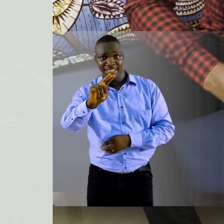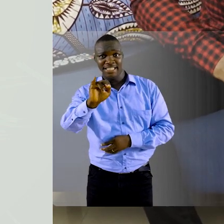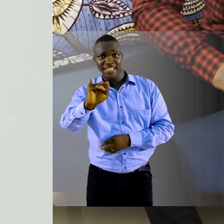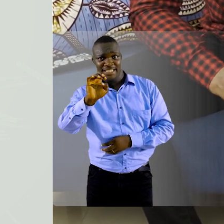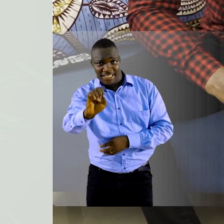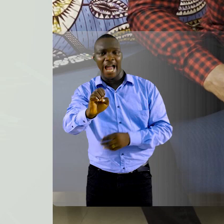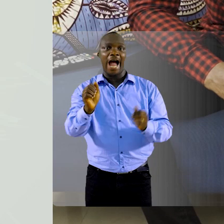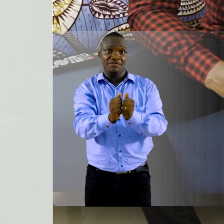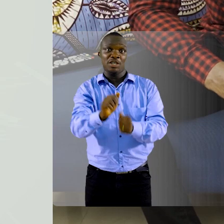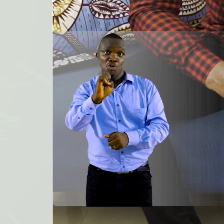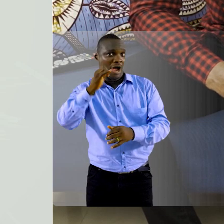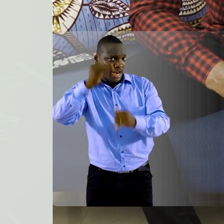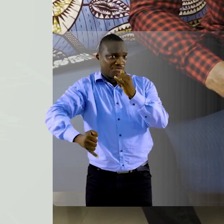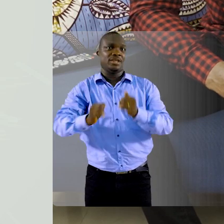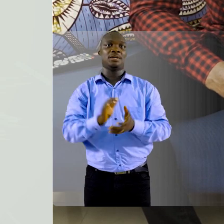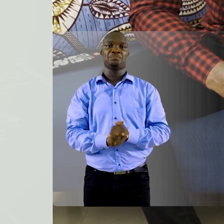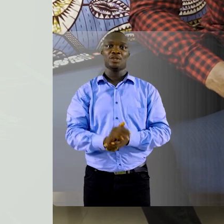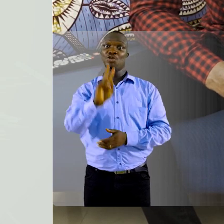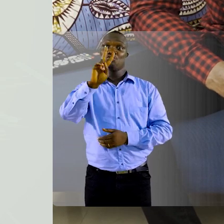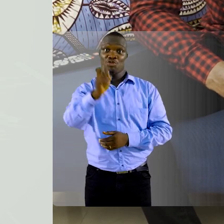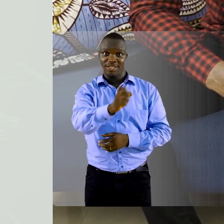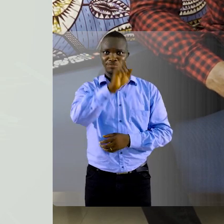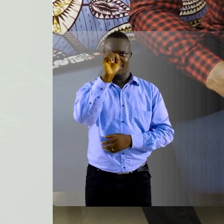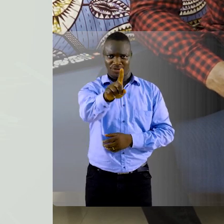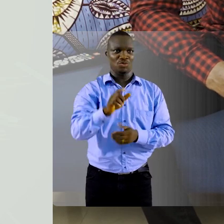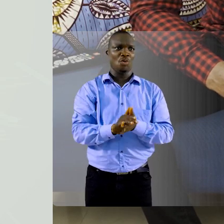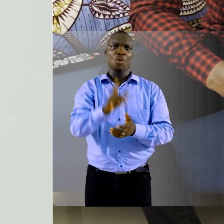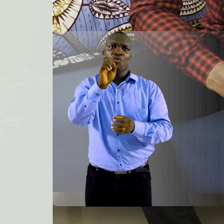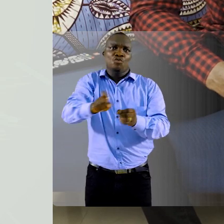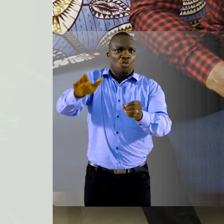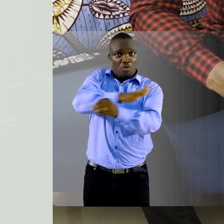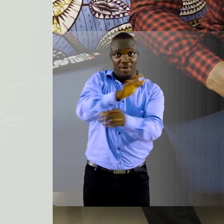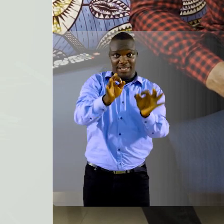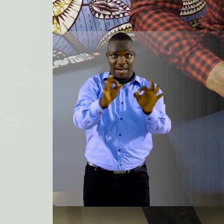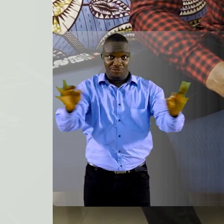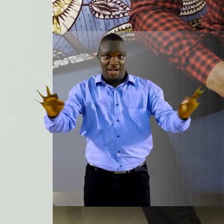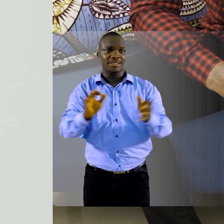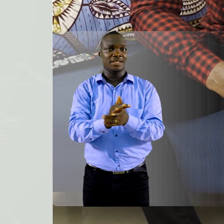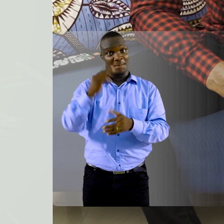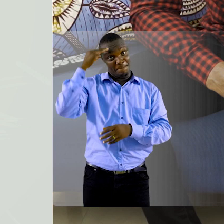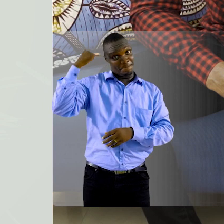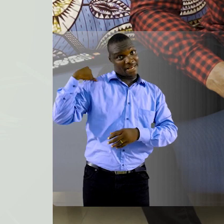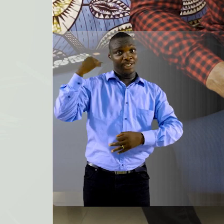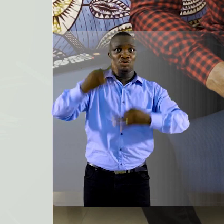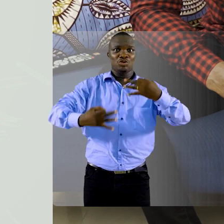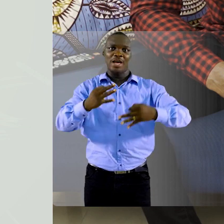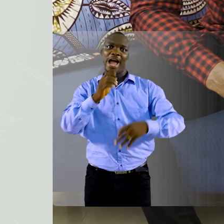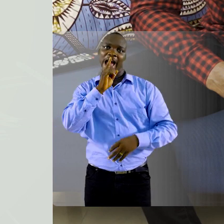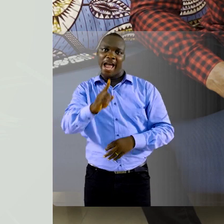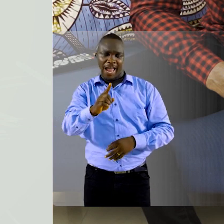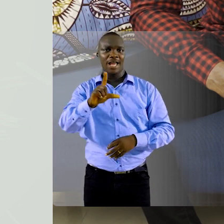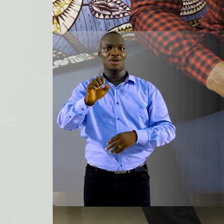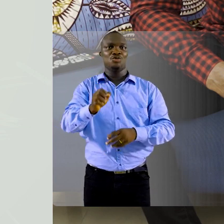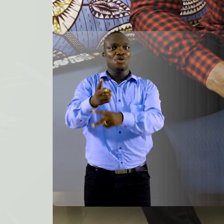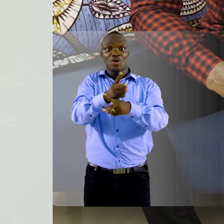Ensuite, Complétez la phrase suivante par le mot adéquat. Le ministre de la Justice est aussi le garde